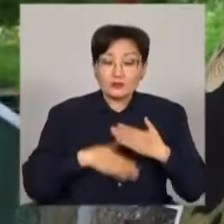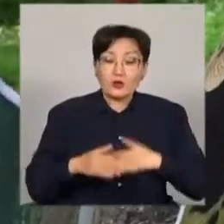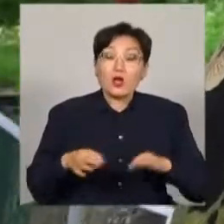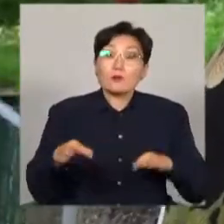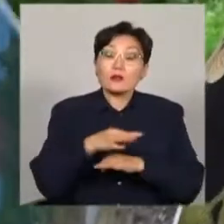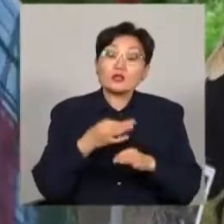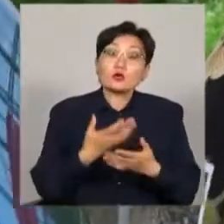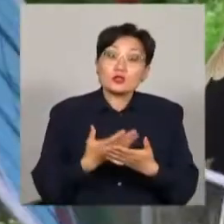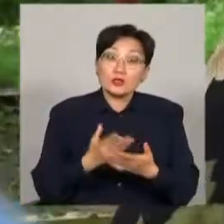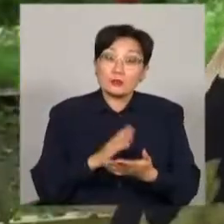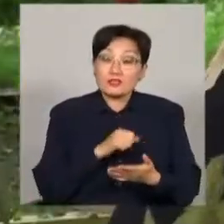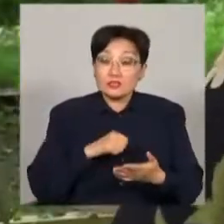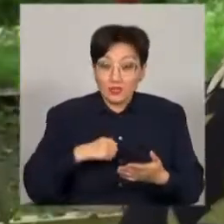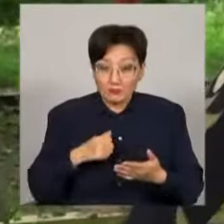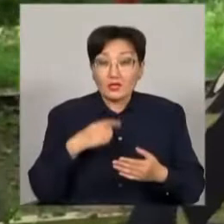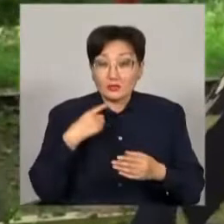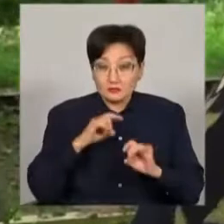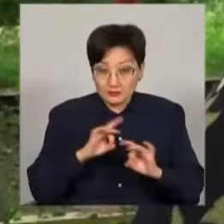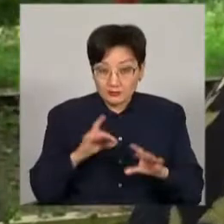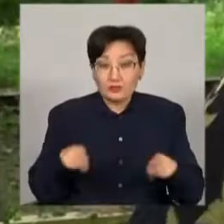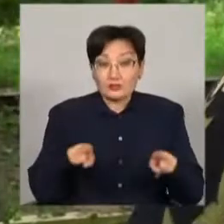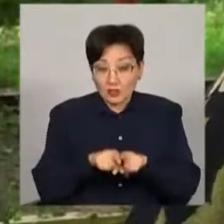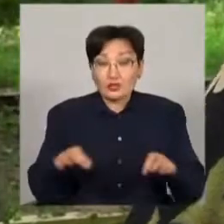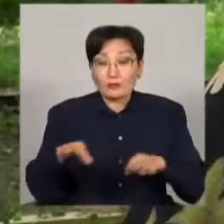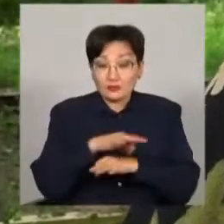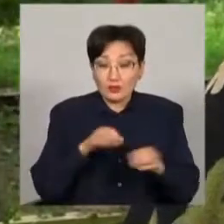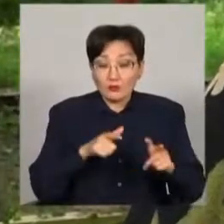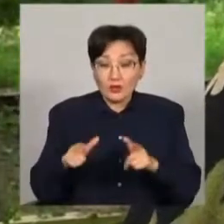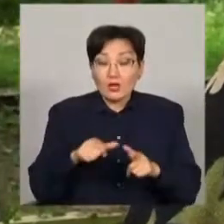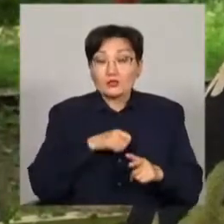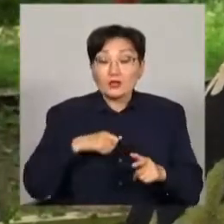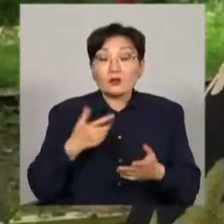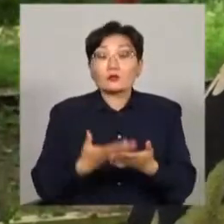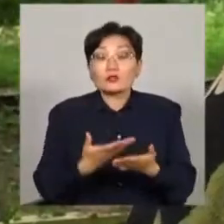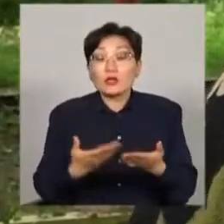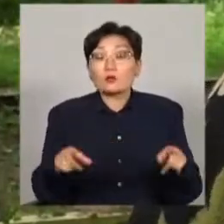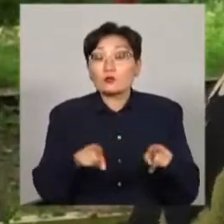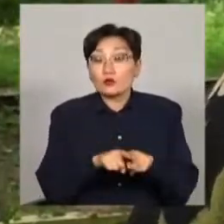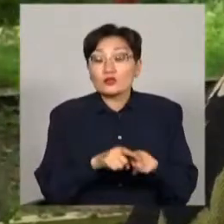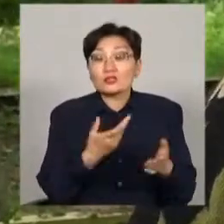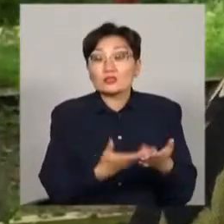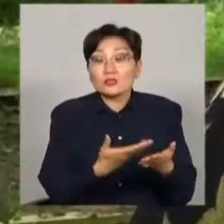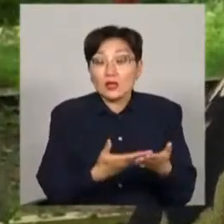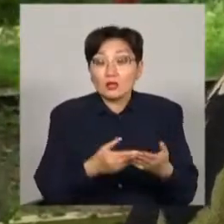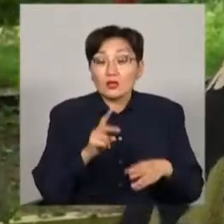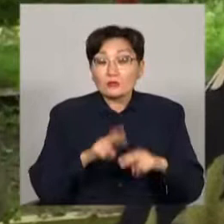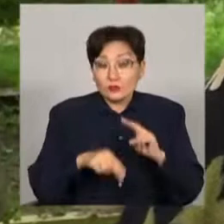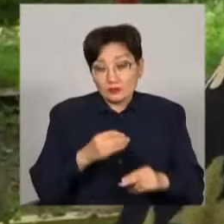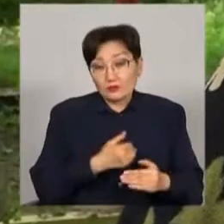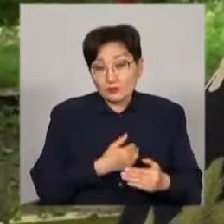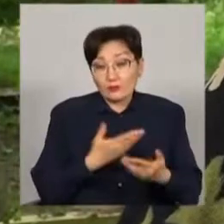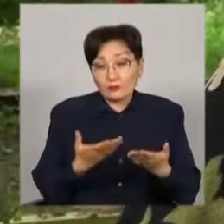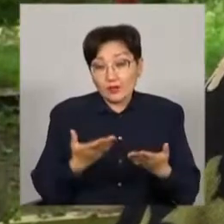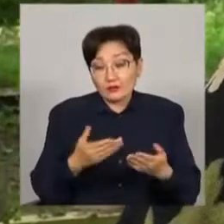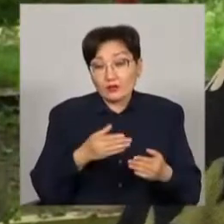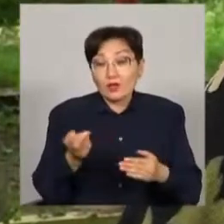проектісін көрсетіп жатыр. Өздеріңіз айтқандай. Өзіміз айтқандай, өзіміз осыны барып көрсеттік. Біздерге осындай жасап берсеңіздер деп едік. Мінекей